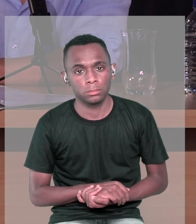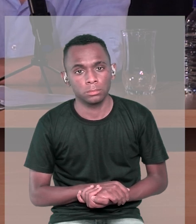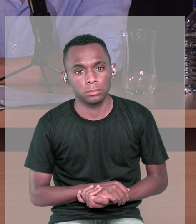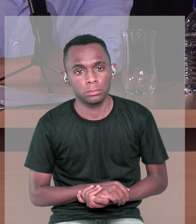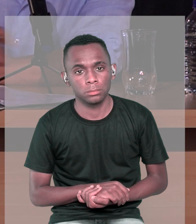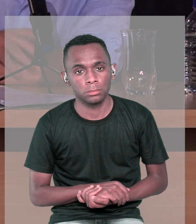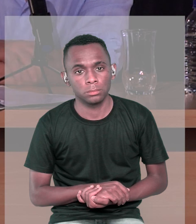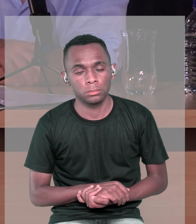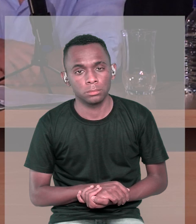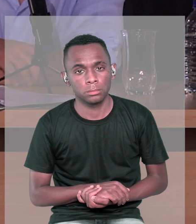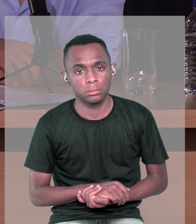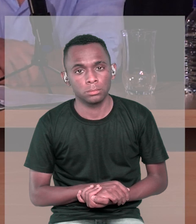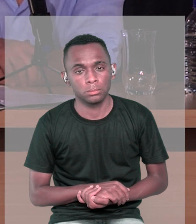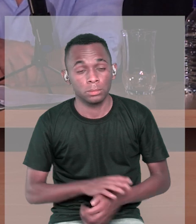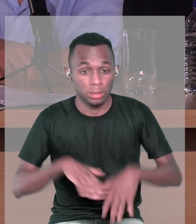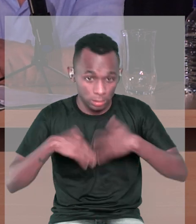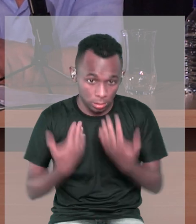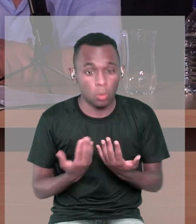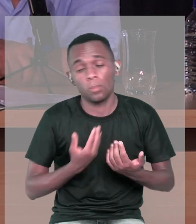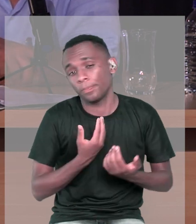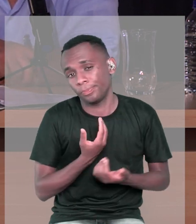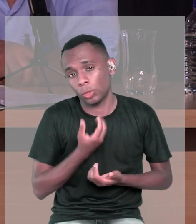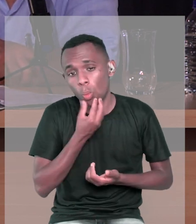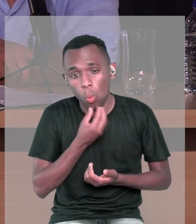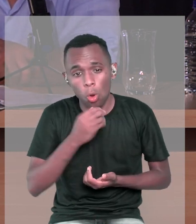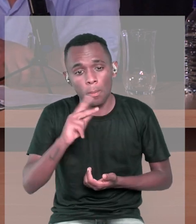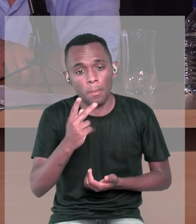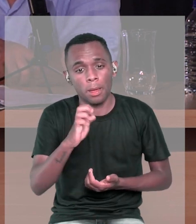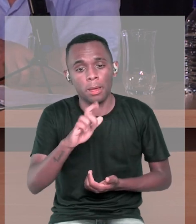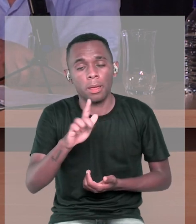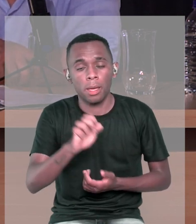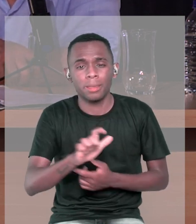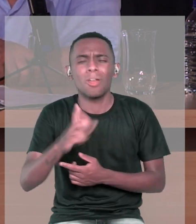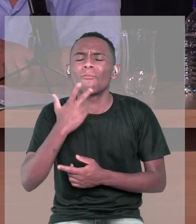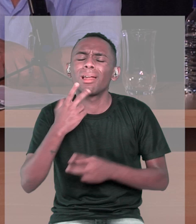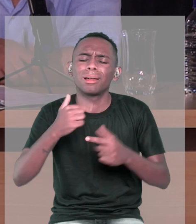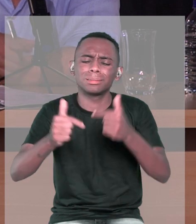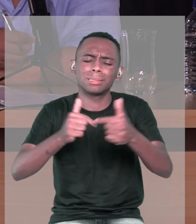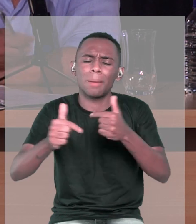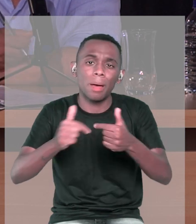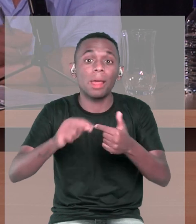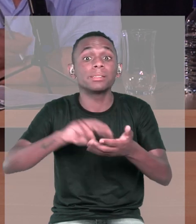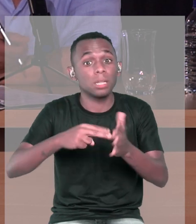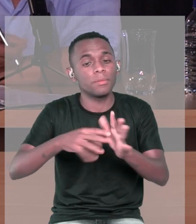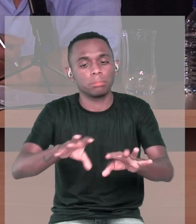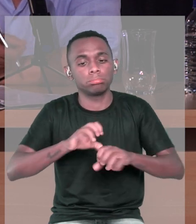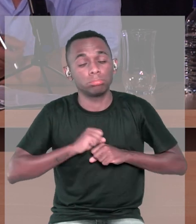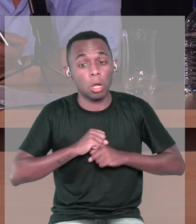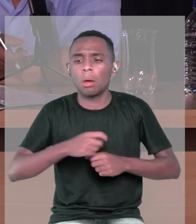usage. Então, o Hegel vai falar de trabalhar. E trabalhar seria o quê? Se apropriar de